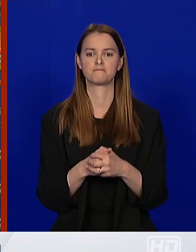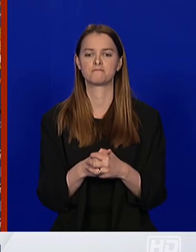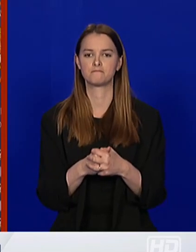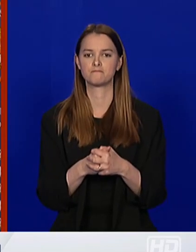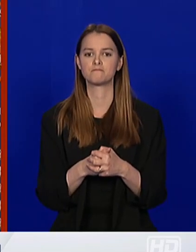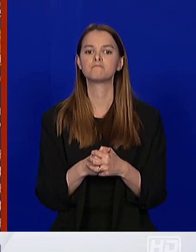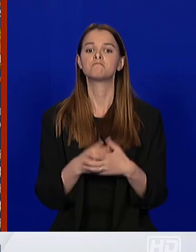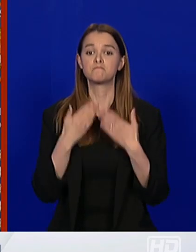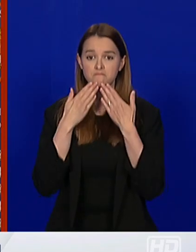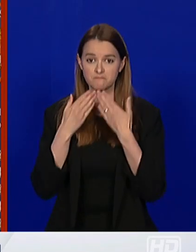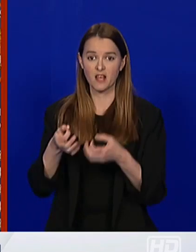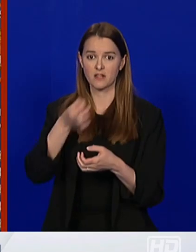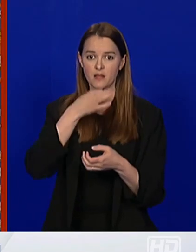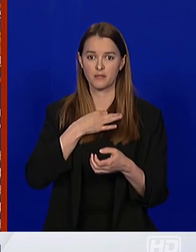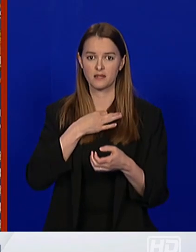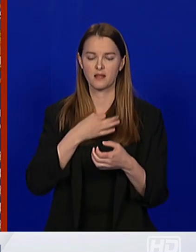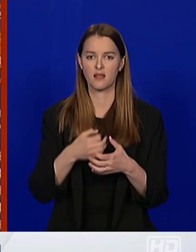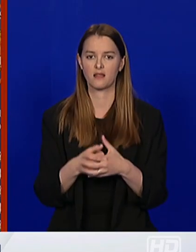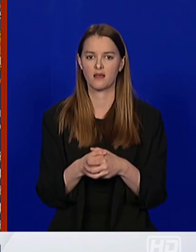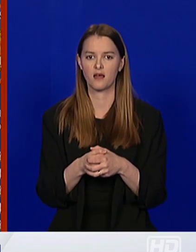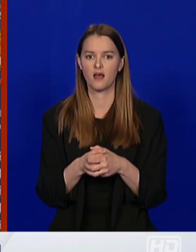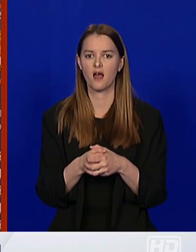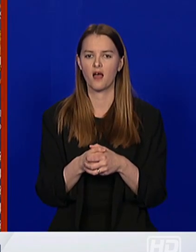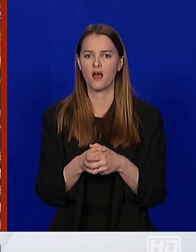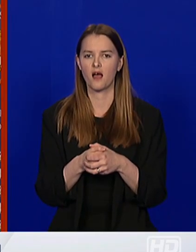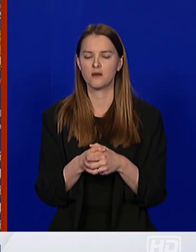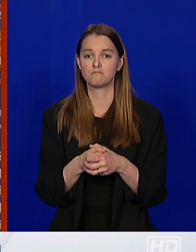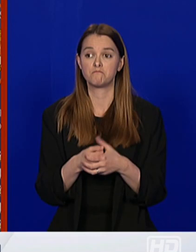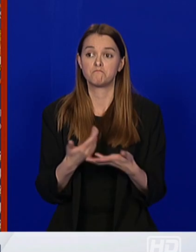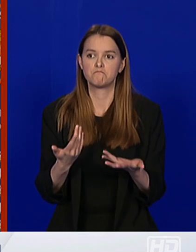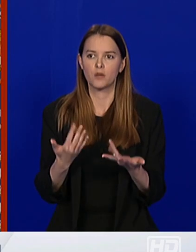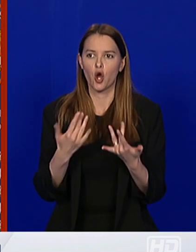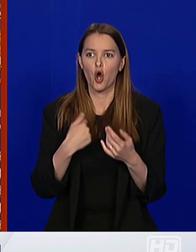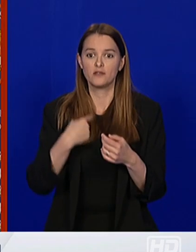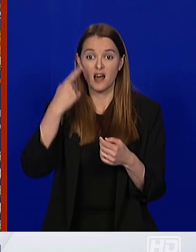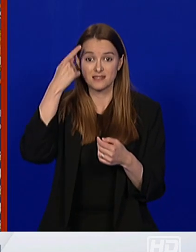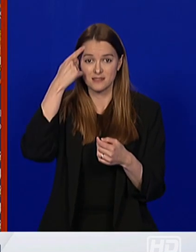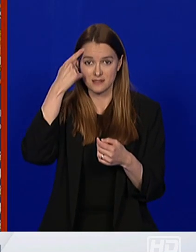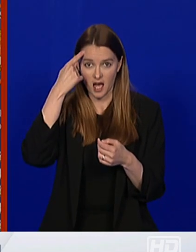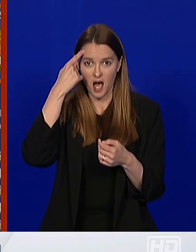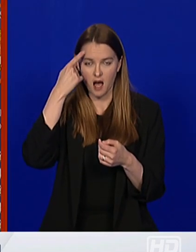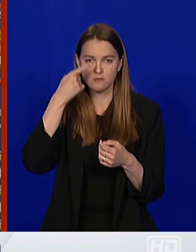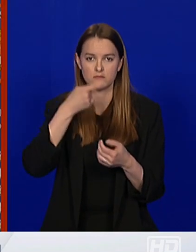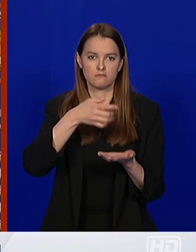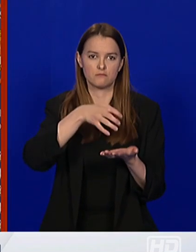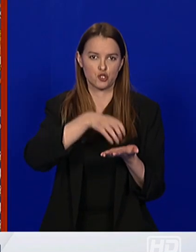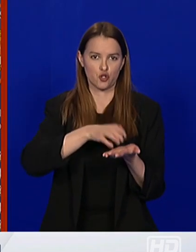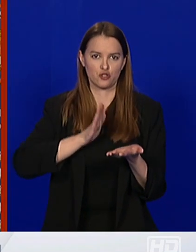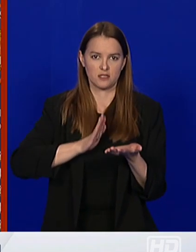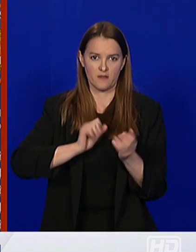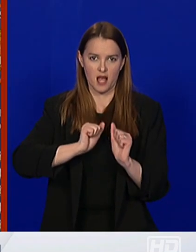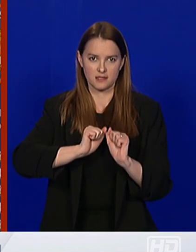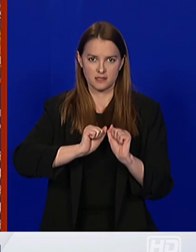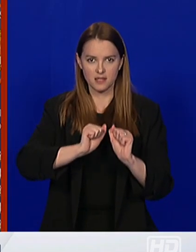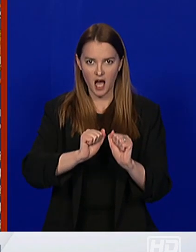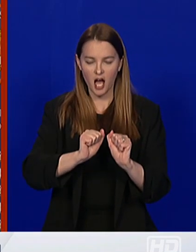Hvala vam na tom pitanju. Dakle, koliko je nama poznato, stožer civilne zaštite